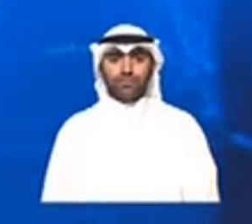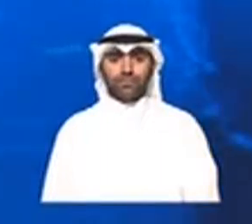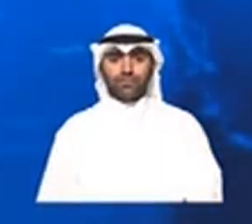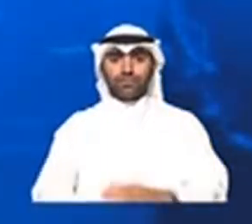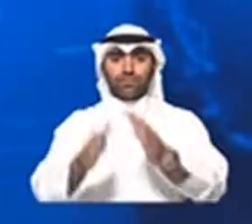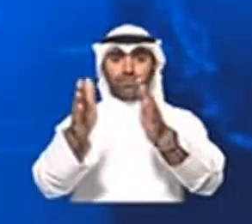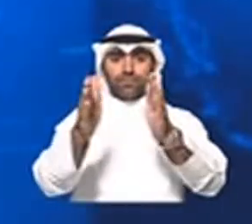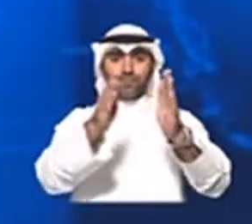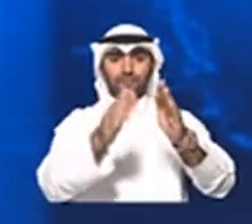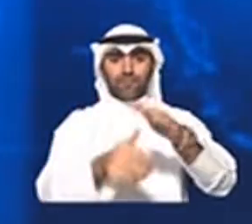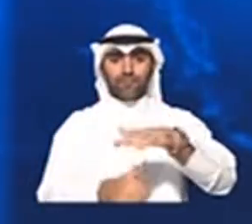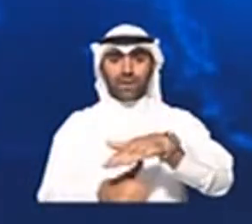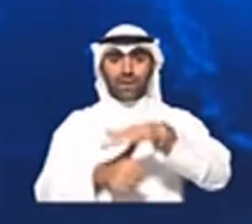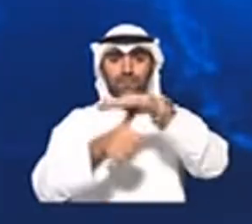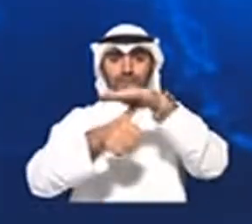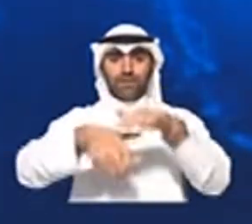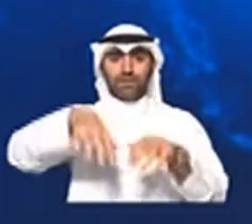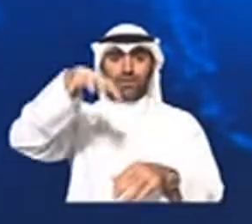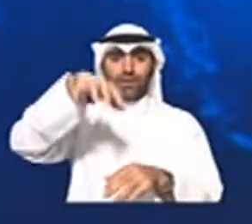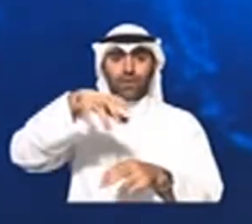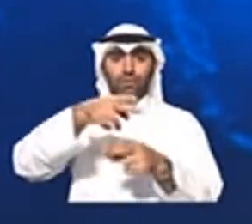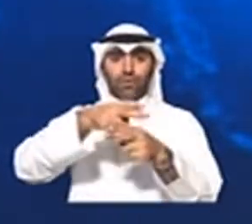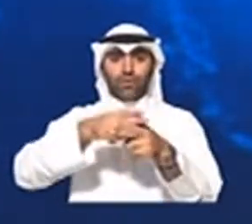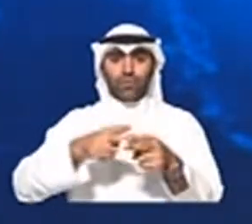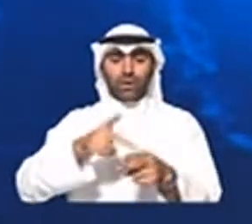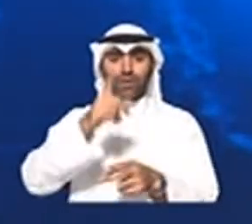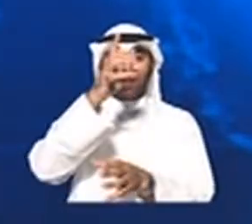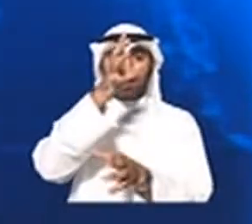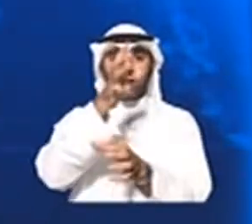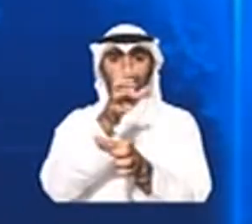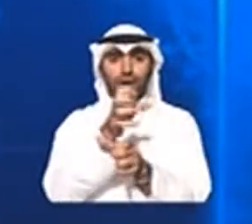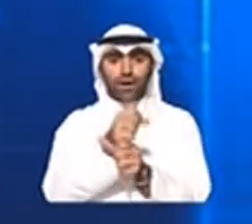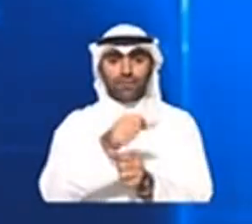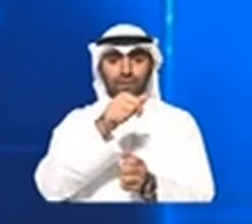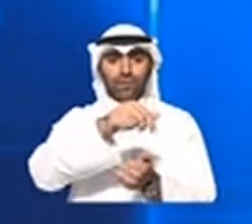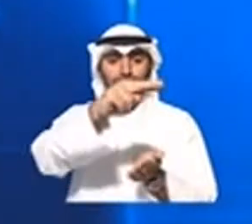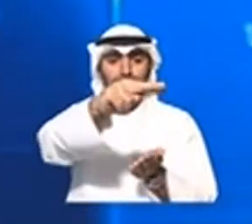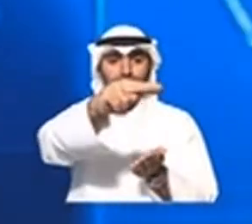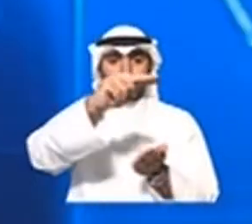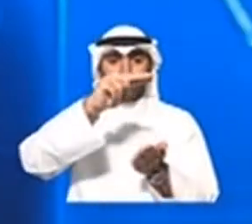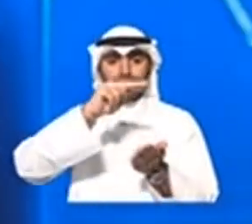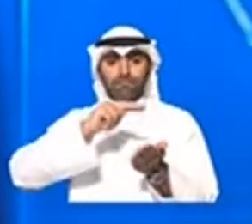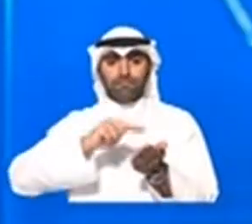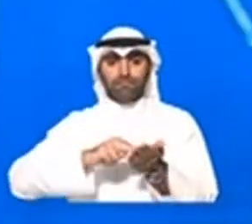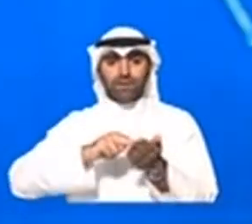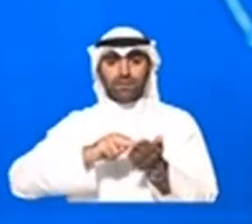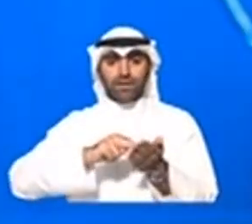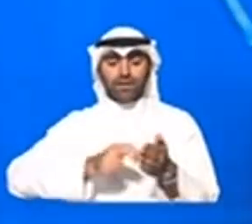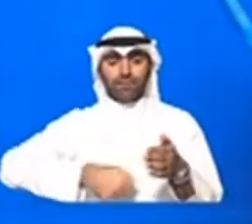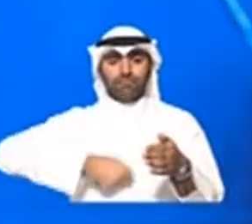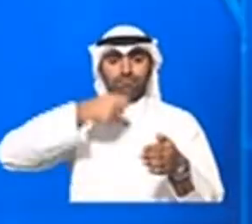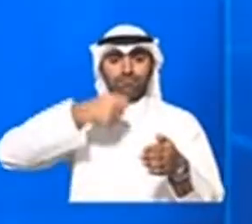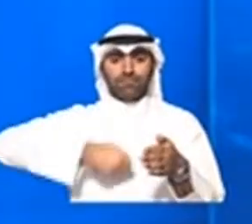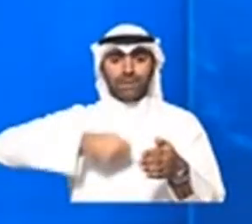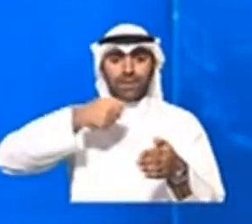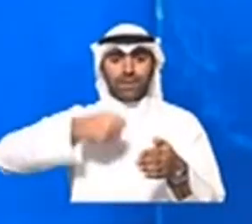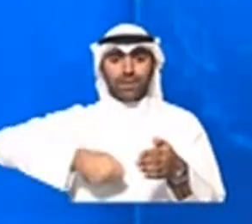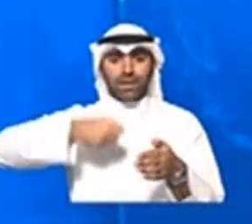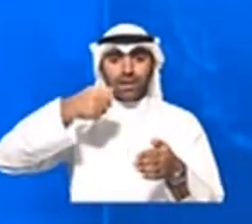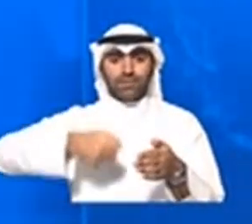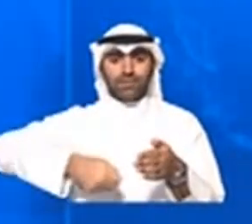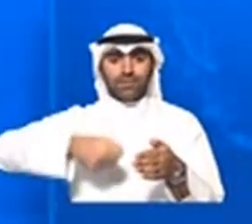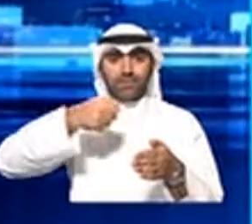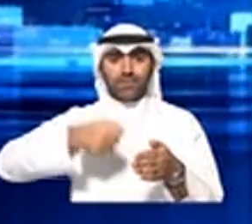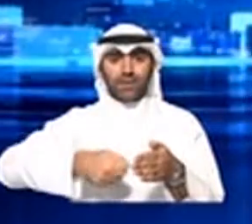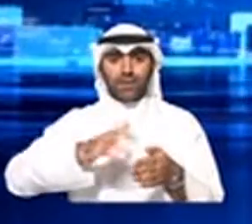تلقى حضرة صاحب السمو أمير البلاد الشيخ نواف الأحمد الجابر الصباح حفظه الله ورعاه رسالة تعزية من معالي أحمد أبو